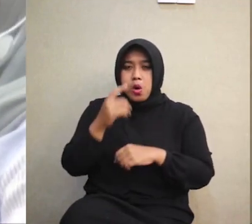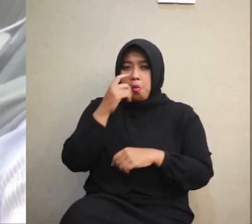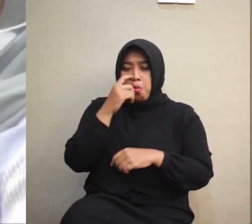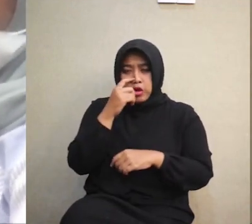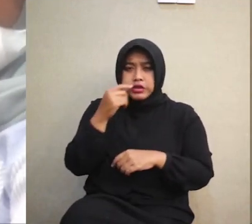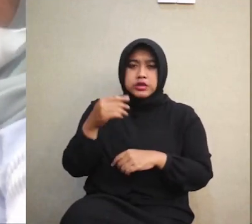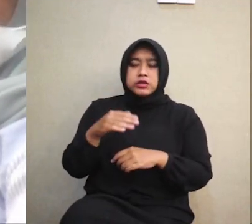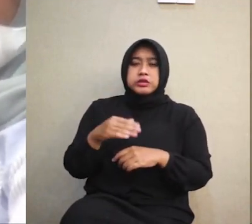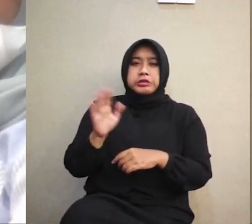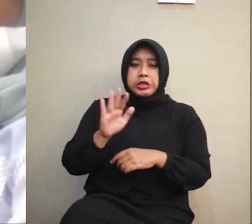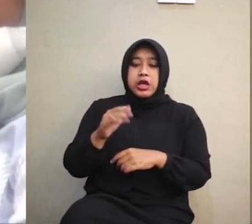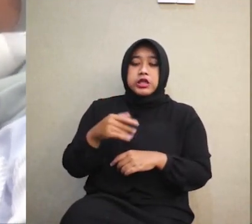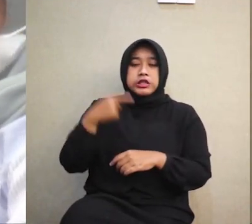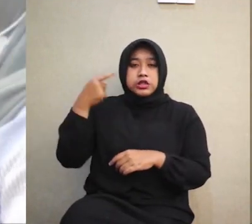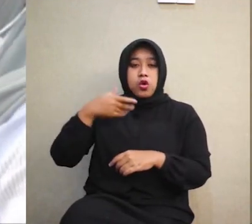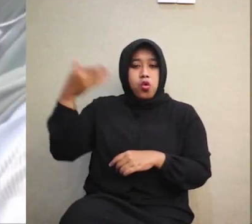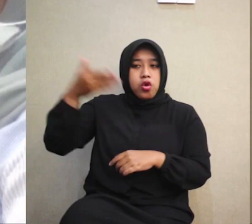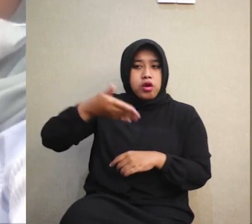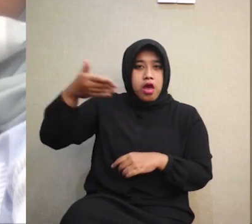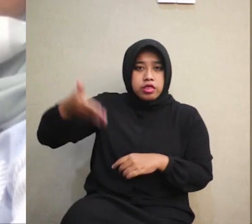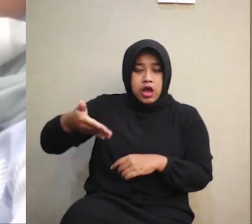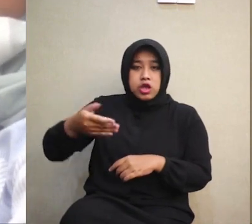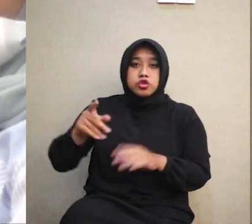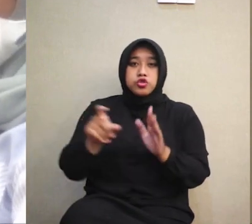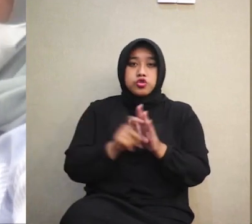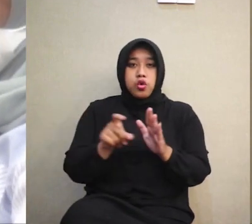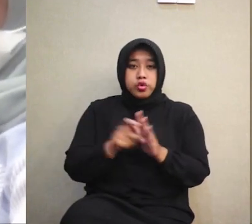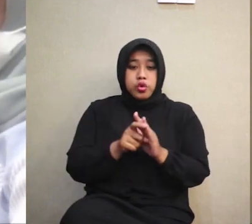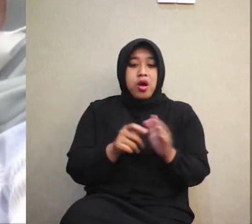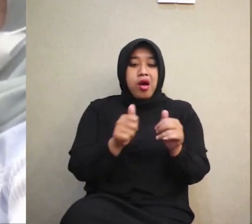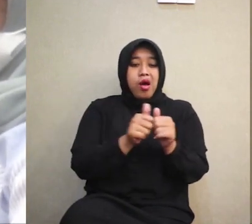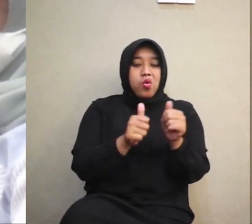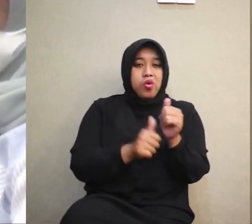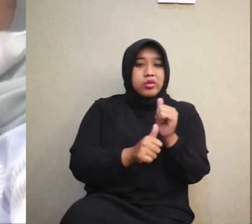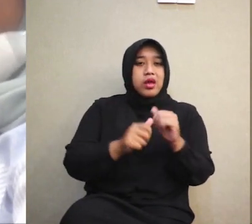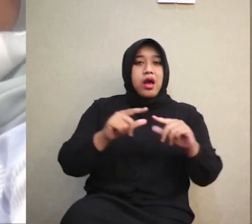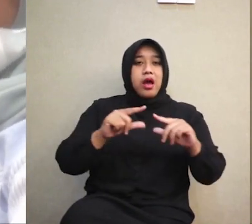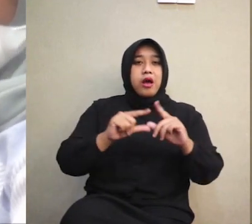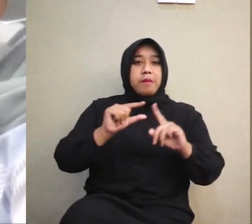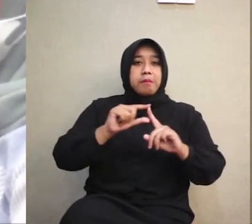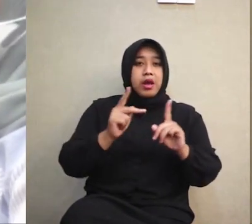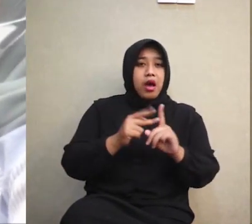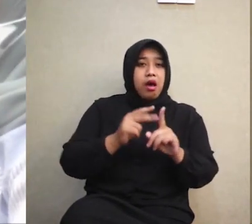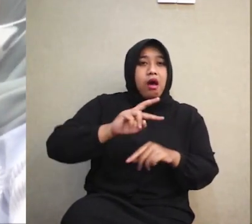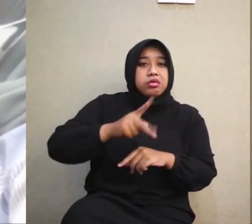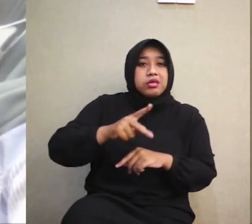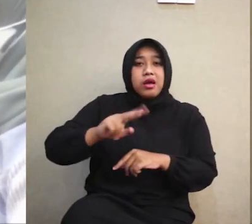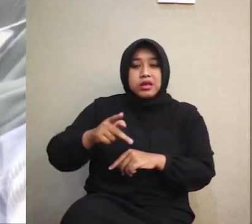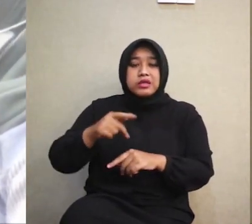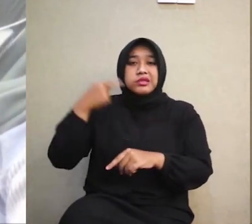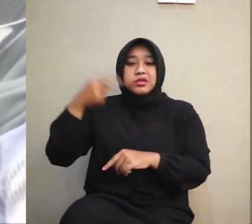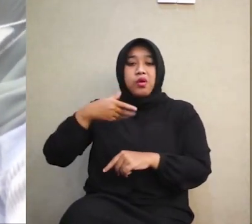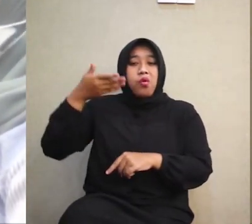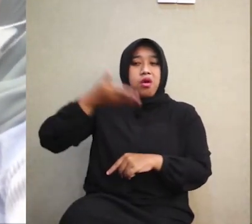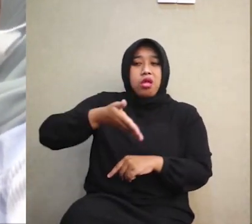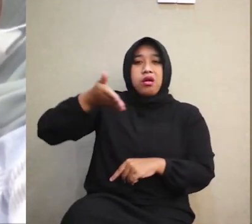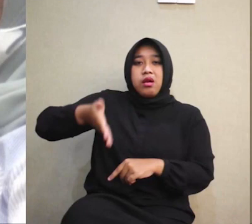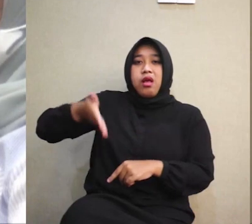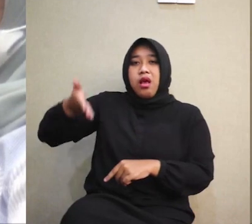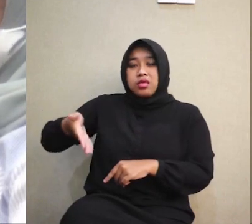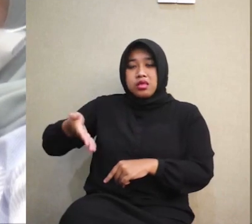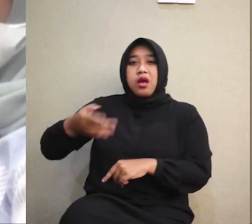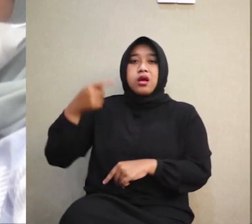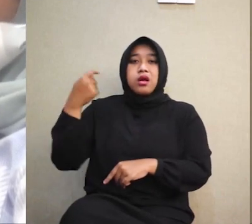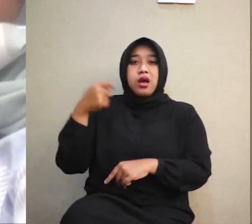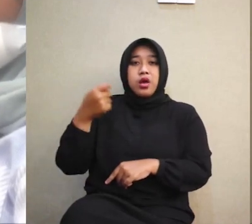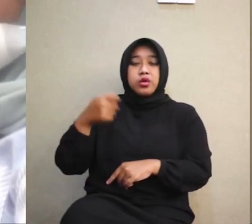ketika kemudian ada perubahan pejabat kemudian atau Jaksa gitu kita kita datang ke kantor untuk